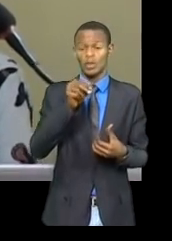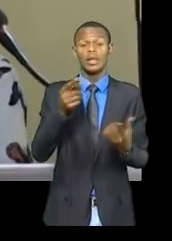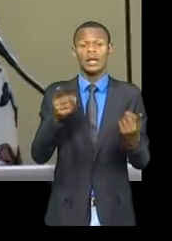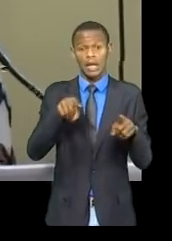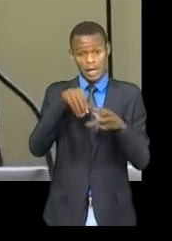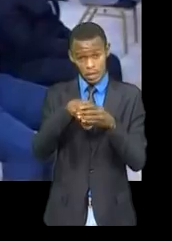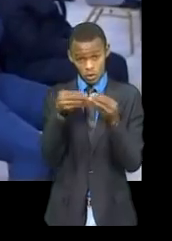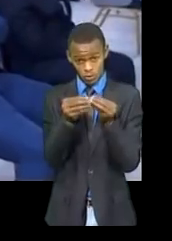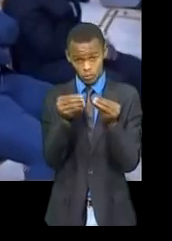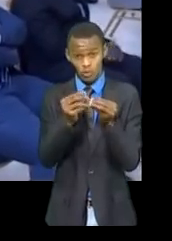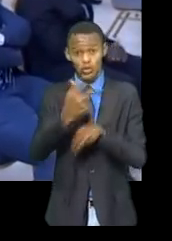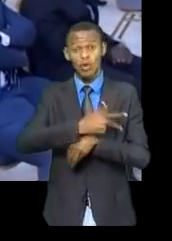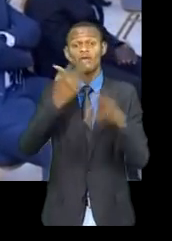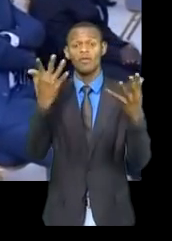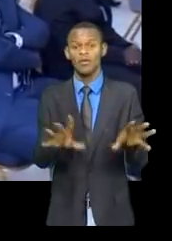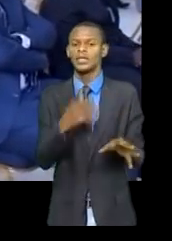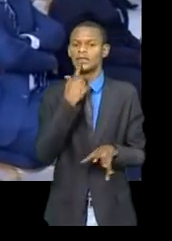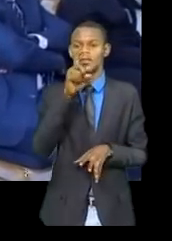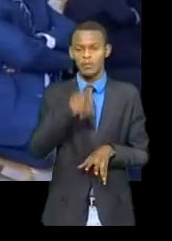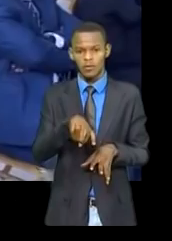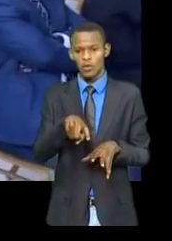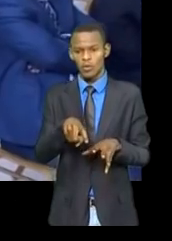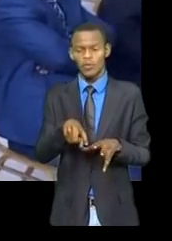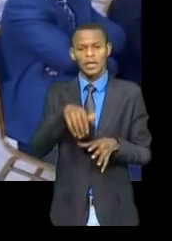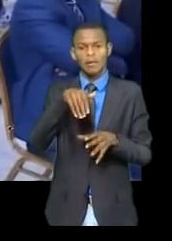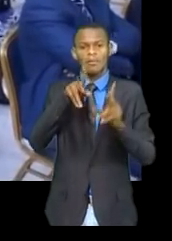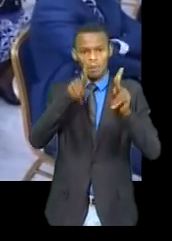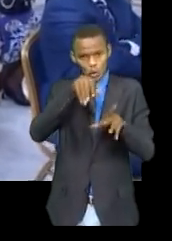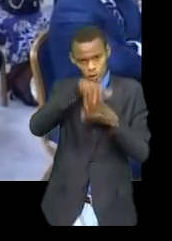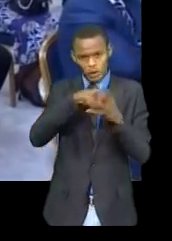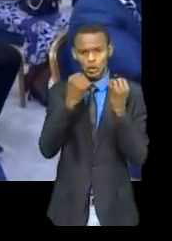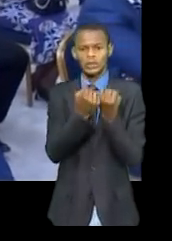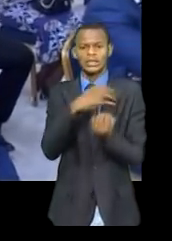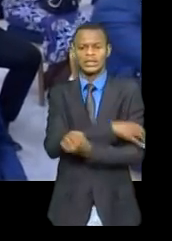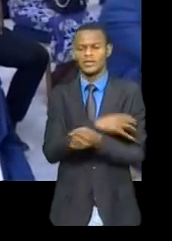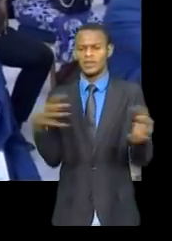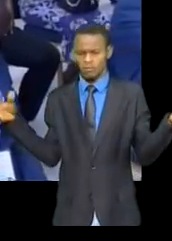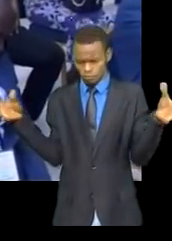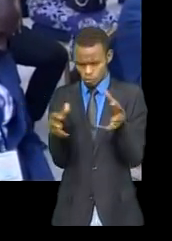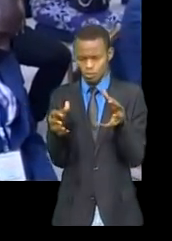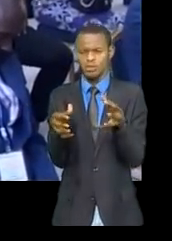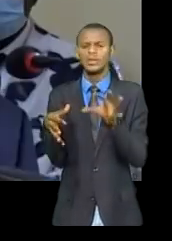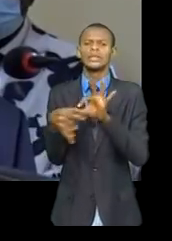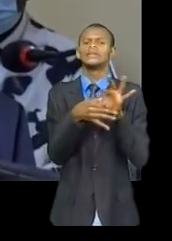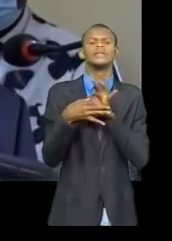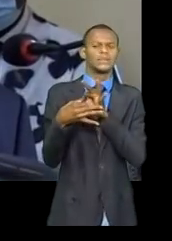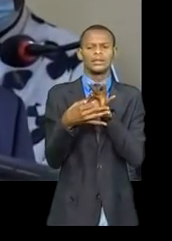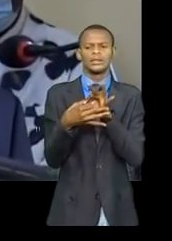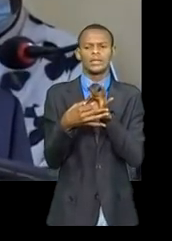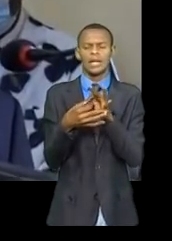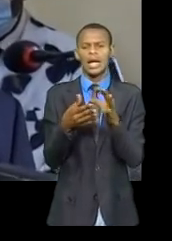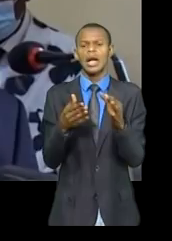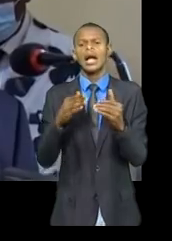renforcements de la cohésion sociale entre les actrices et acteurs de la société civile, la révisitation des textes et logos du CCN, SC,